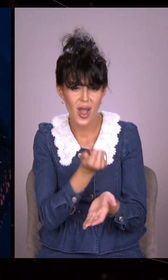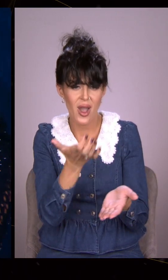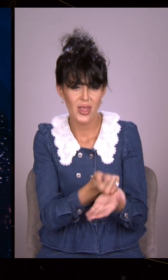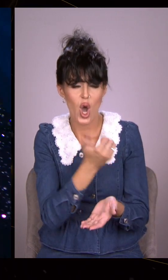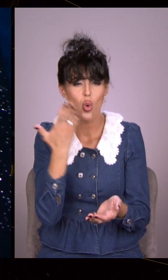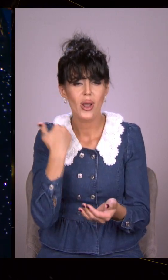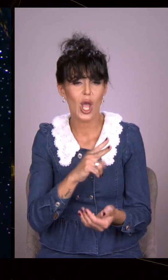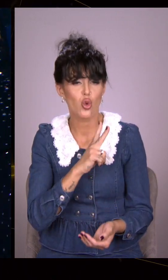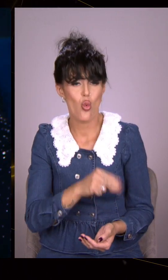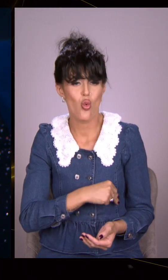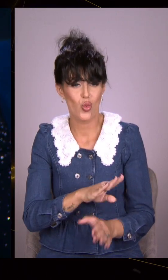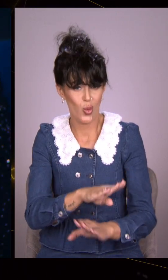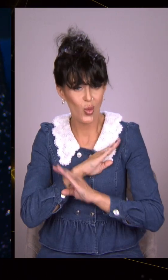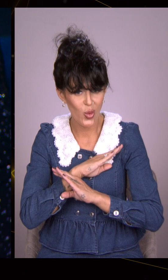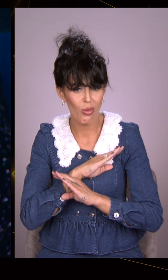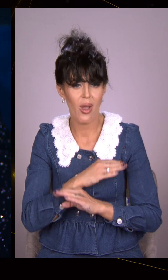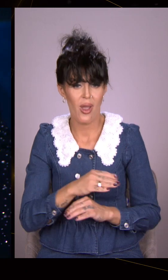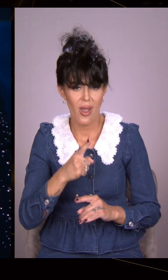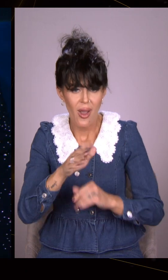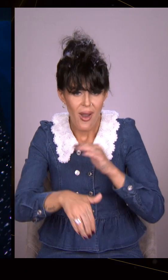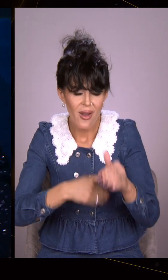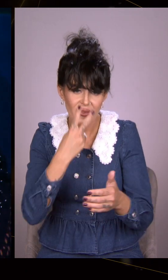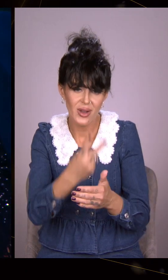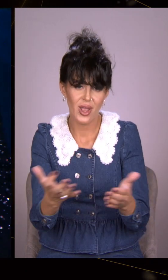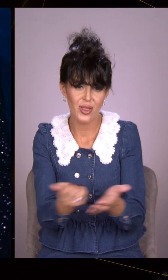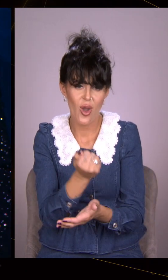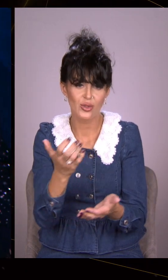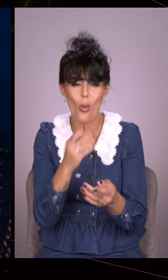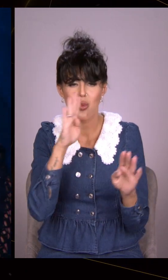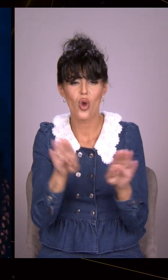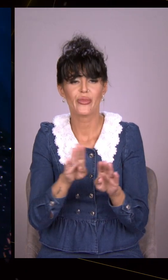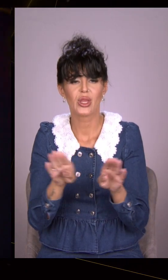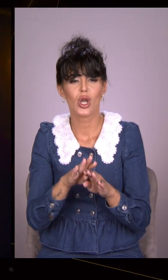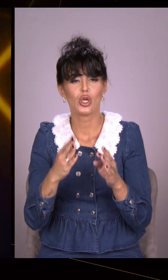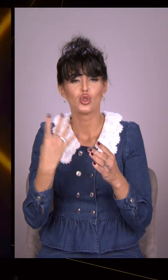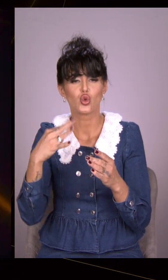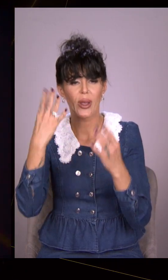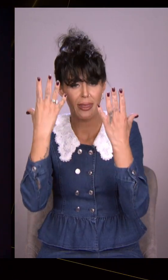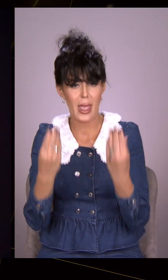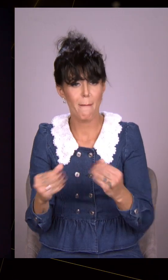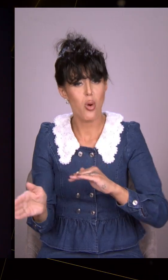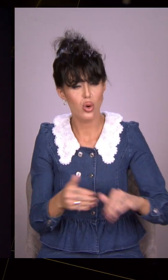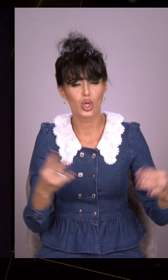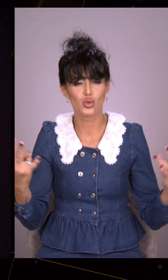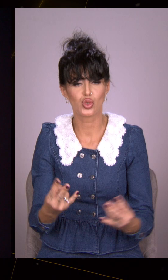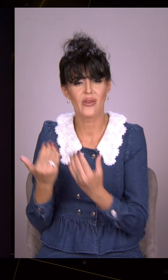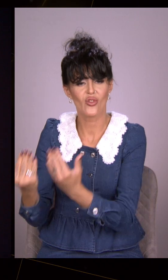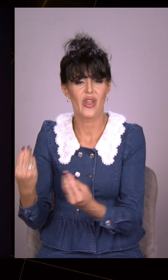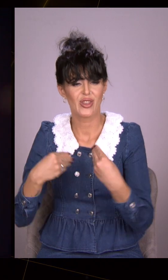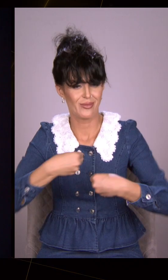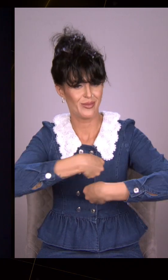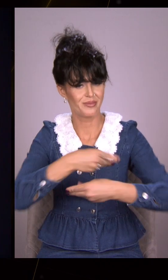після її смерті. Ну, так кажуть, обичай після 40 днів роздати речі. Цю відкриточку вона на 8